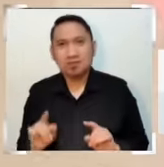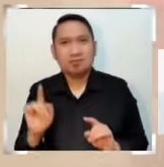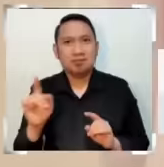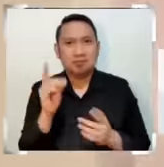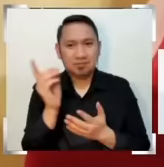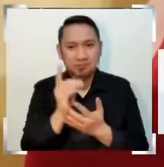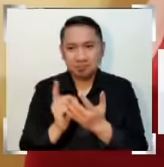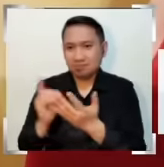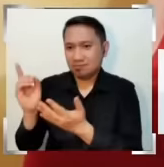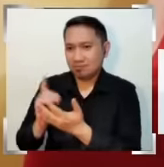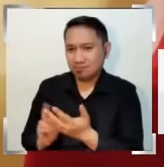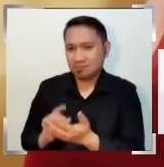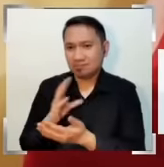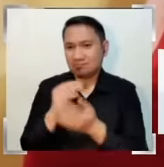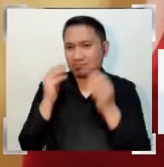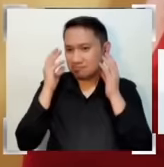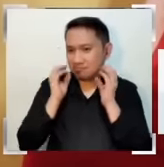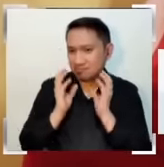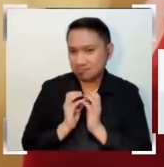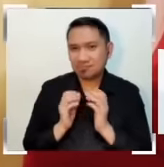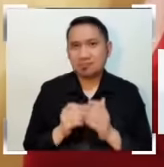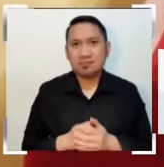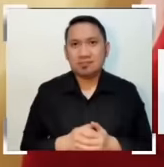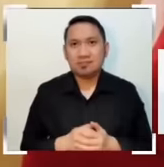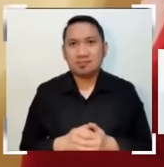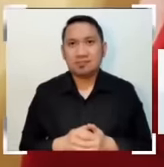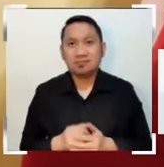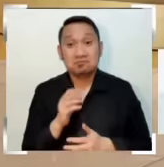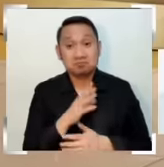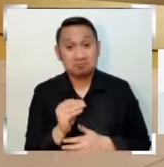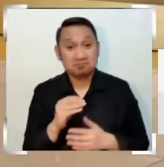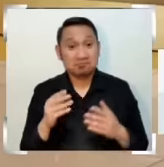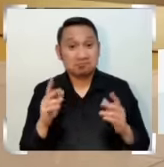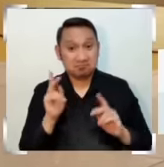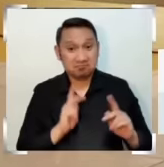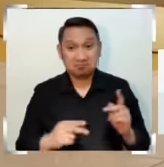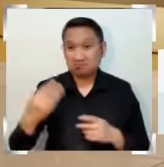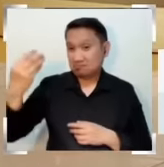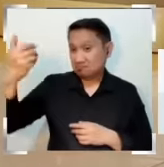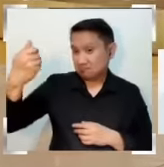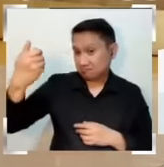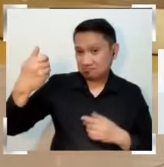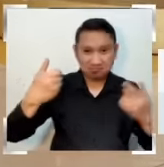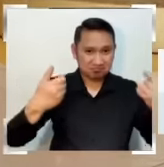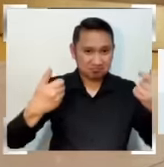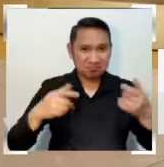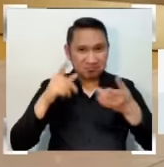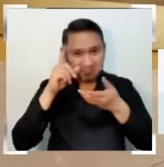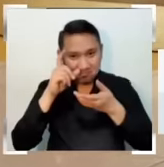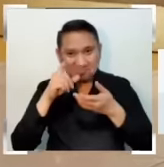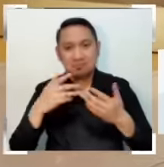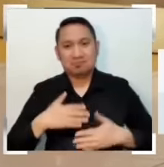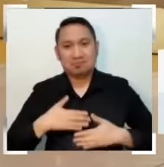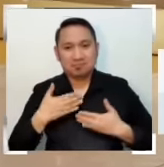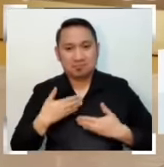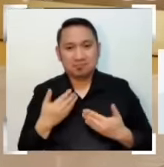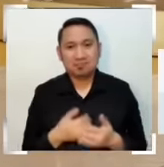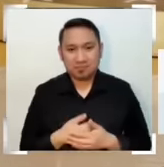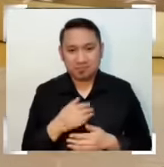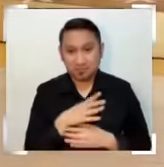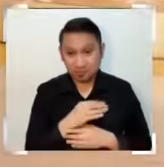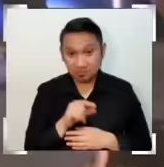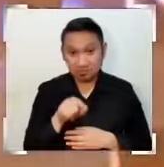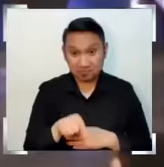Santa Claus. Tuwang-tuwa ang mga nagpicture sa Christmas tree. Dagdag atraksyon din ang mga nagperform na